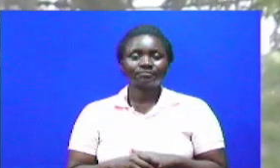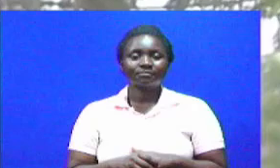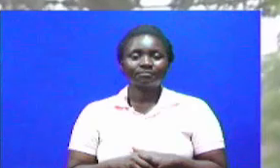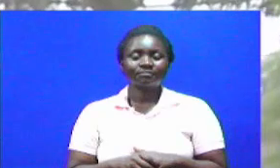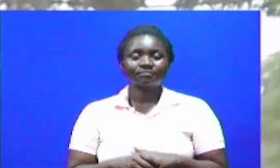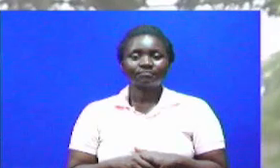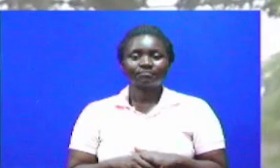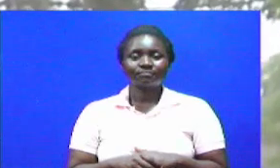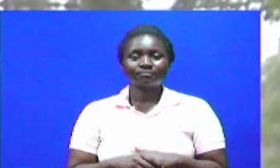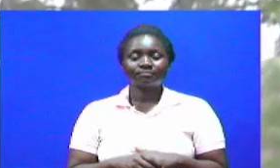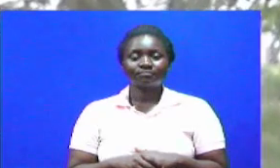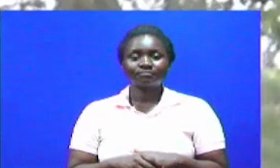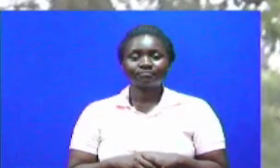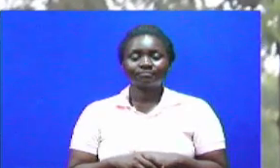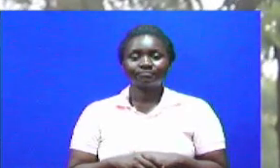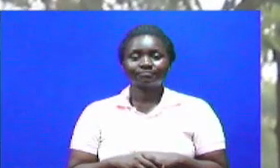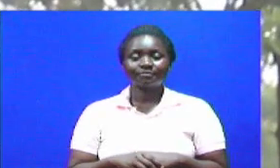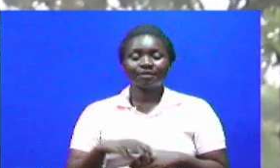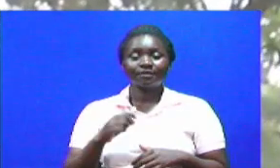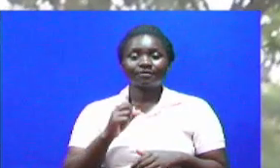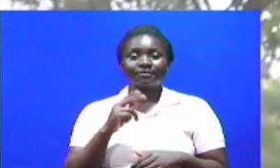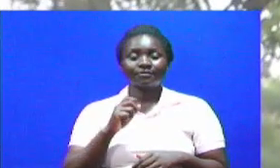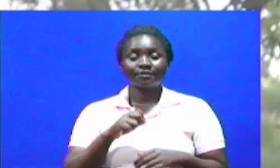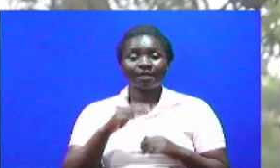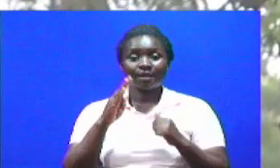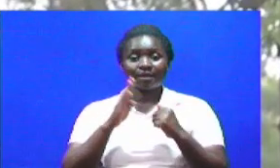8.5 Geography gave us